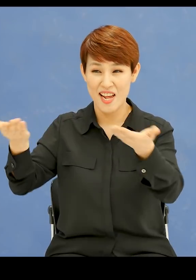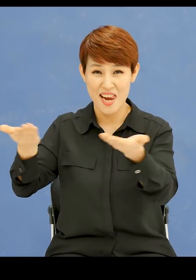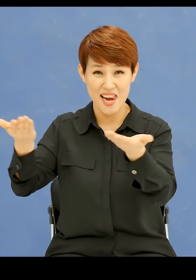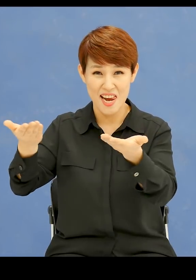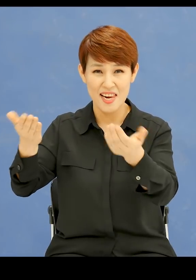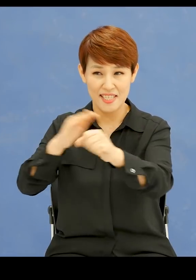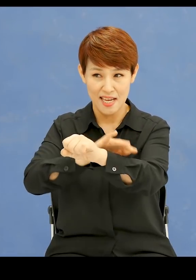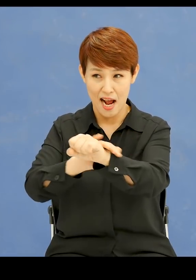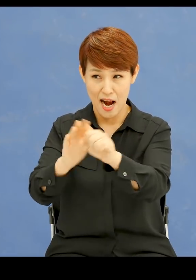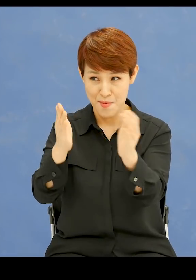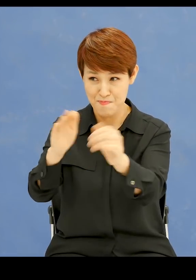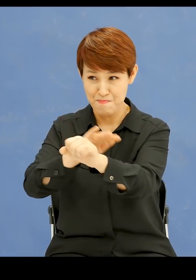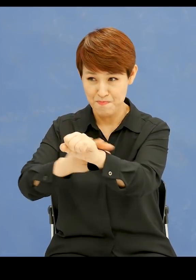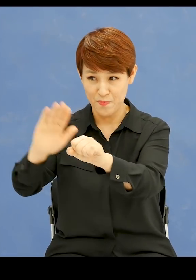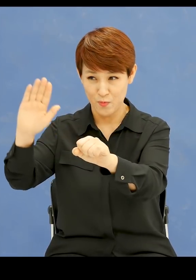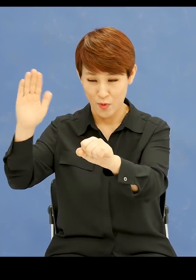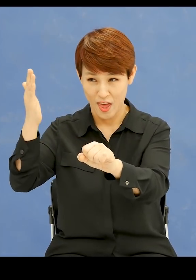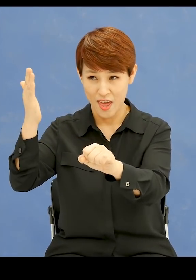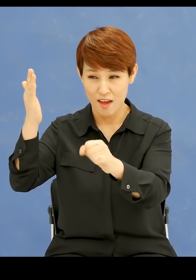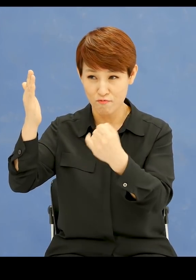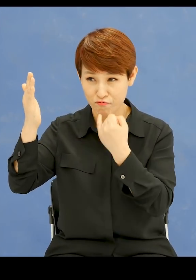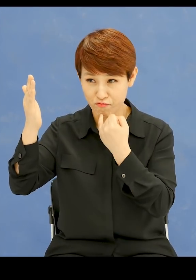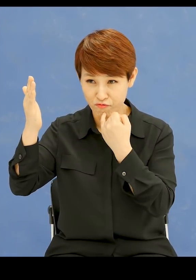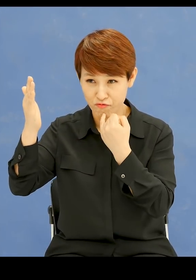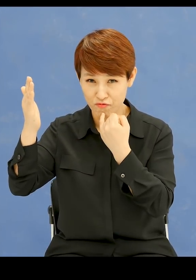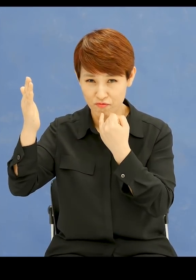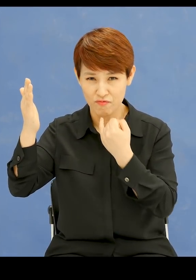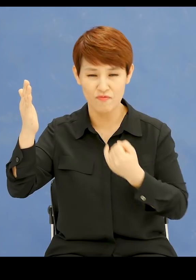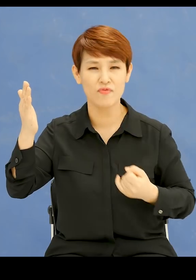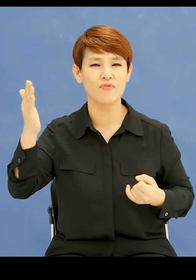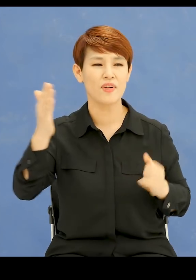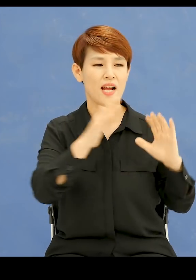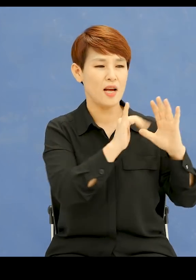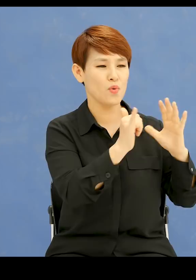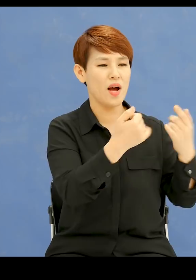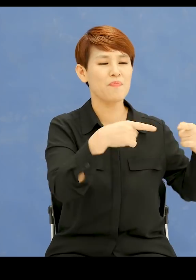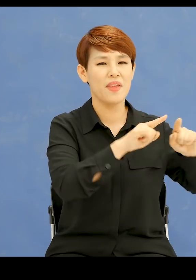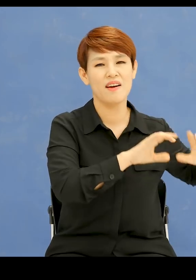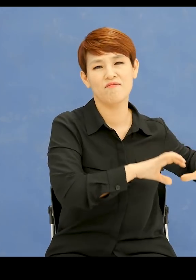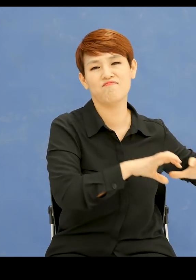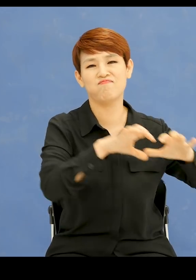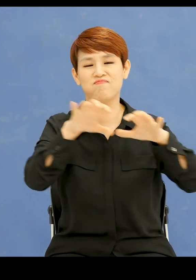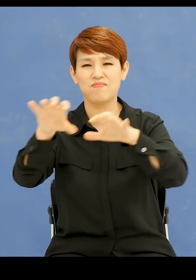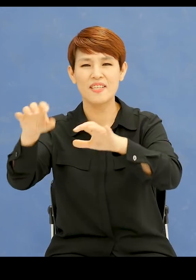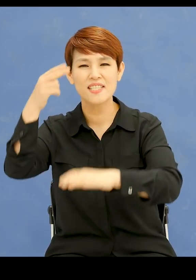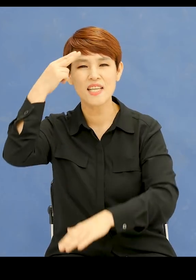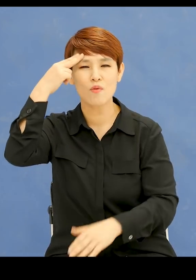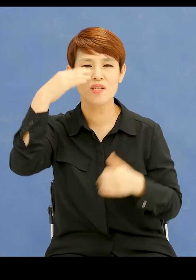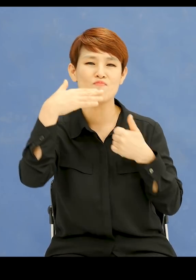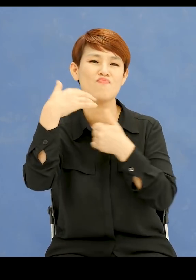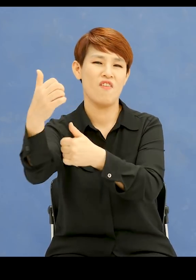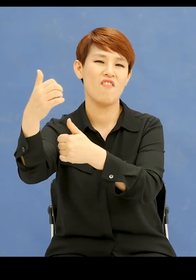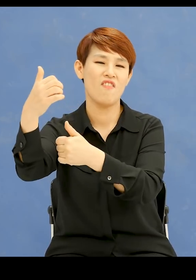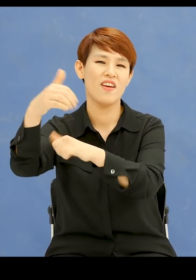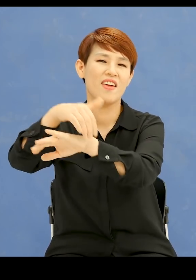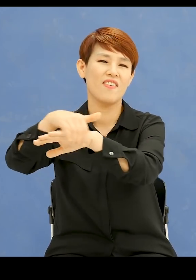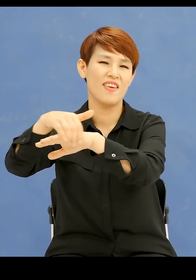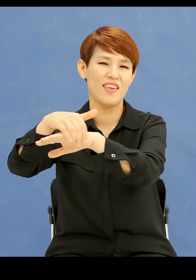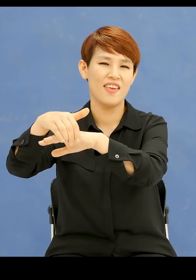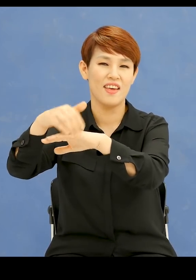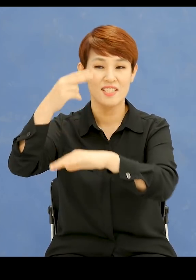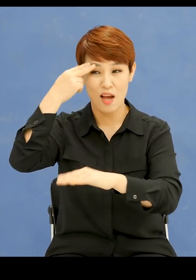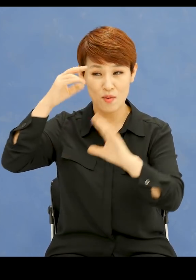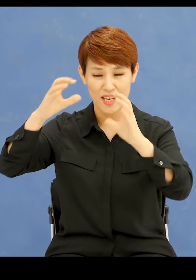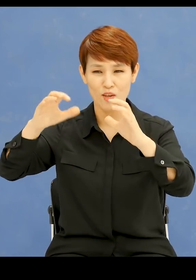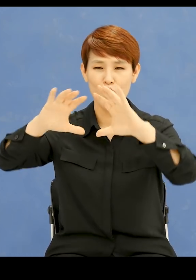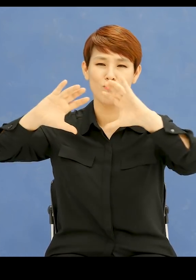사우디에서 또 잘 정리되고 뭔가 이제 안정이 되면 저희 자녀들 식구들을 다 사우디로 이제 불러들여서